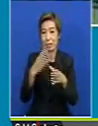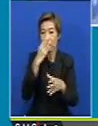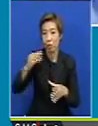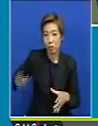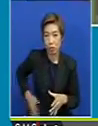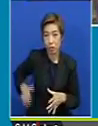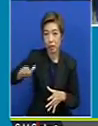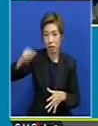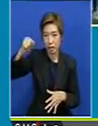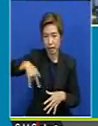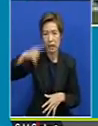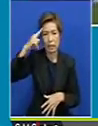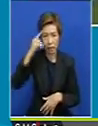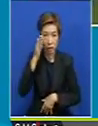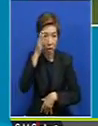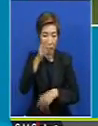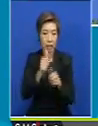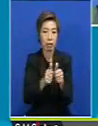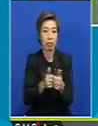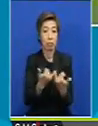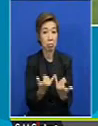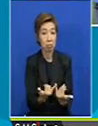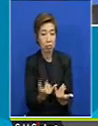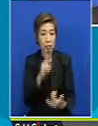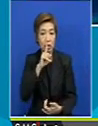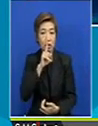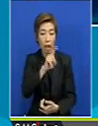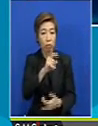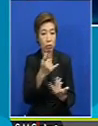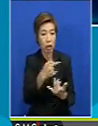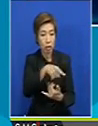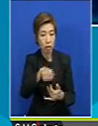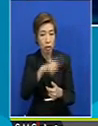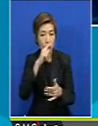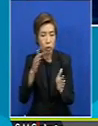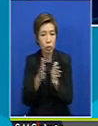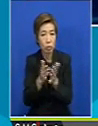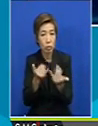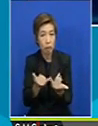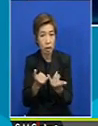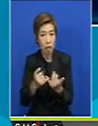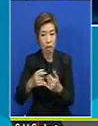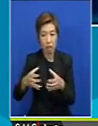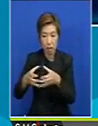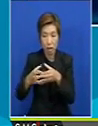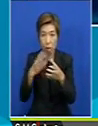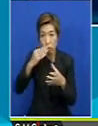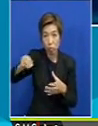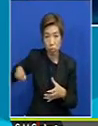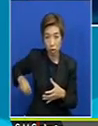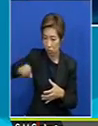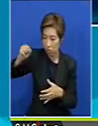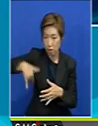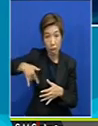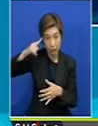อนนี้บรรยากาศ วันแข่งครับผม บรรยากาศตอนนี้คุณกิติกำลังอยู่ในช่วงของการที่เลสเตอร์ซิตี้กำลังฝึกซ้อมอยู่ใช่ไหม